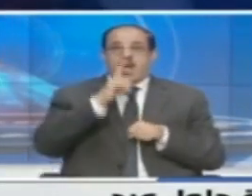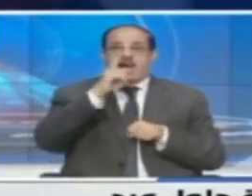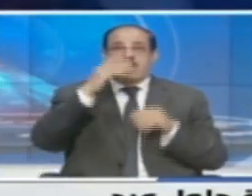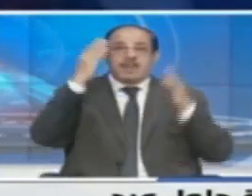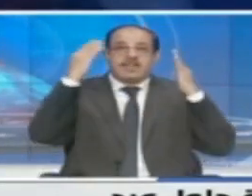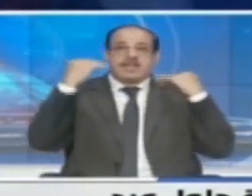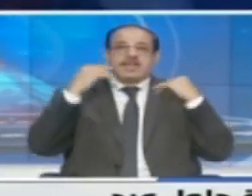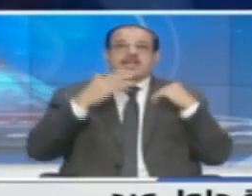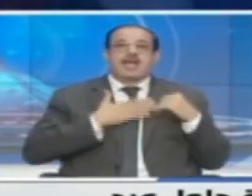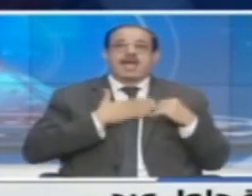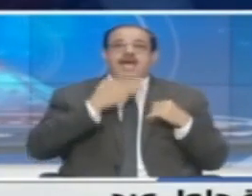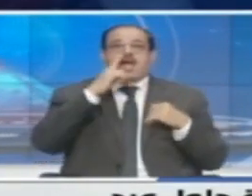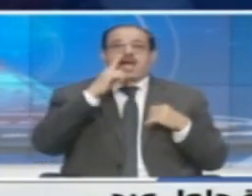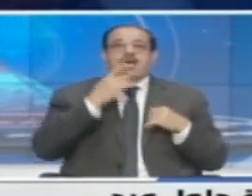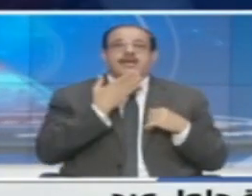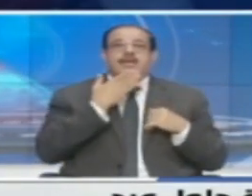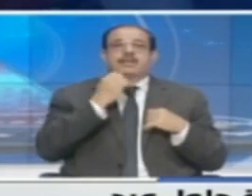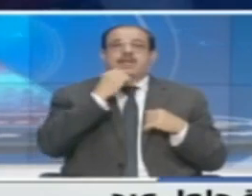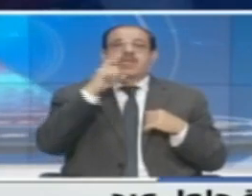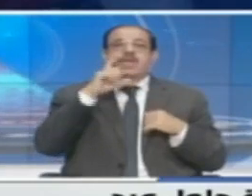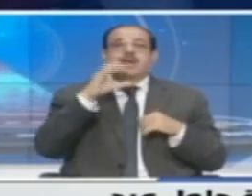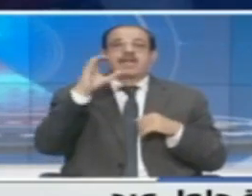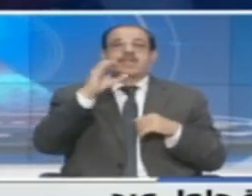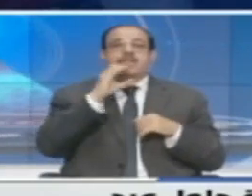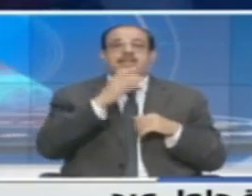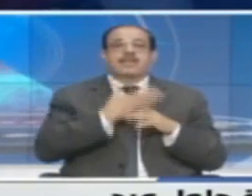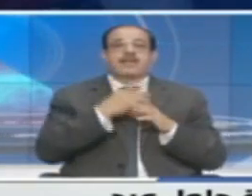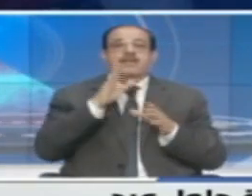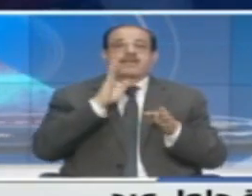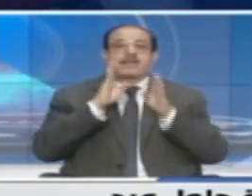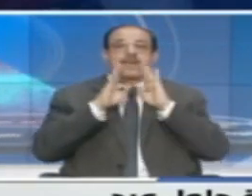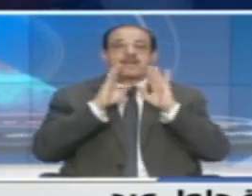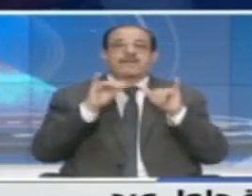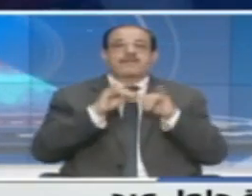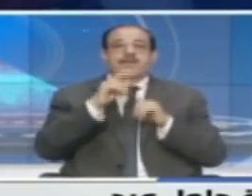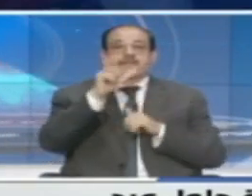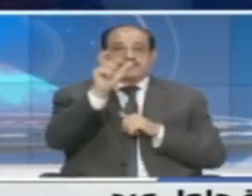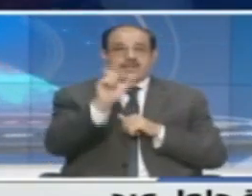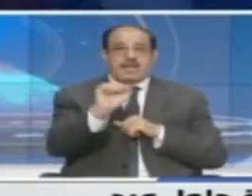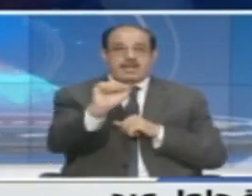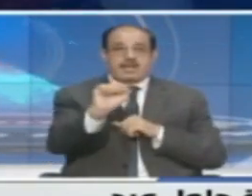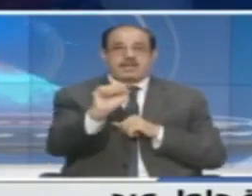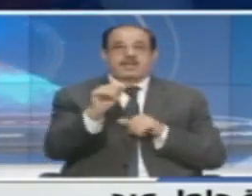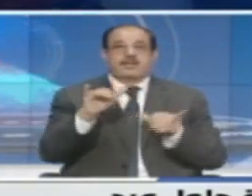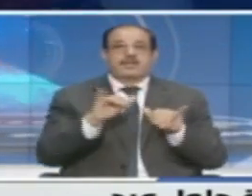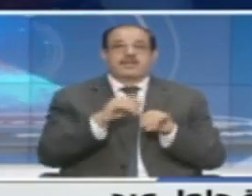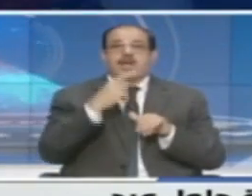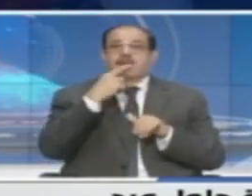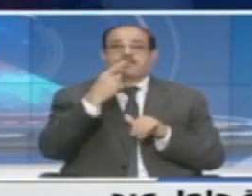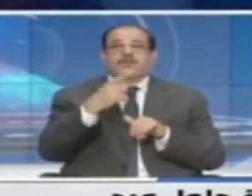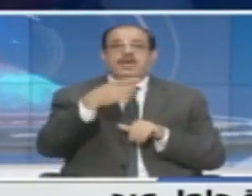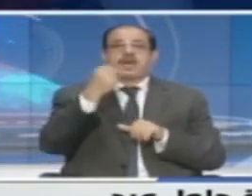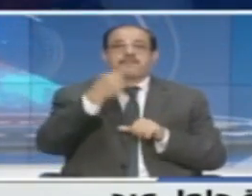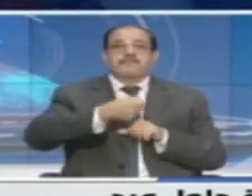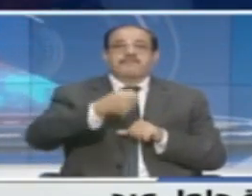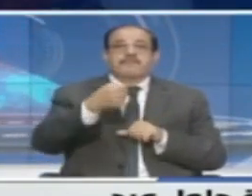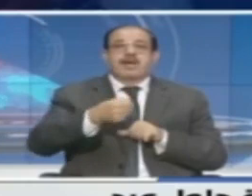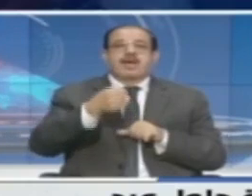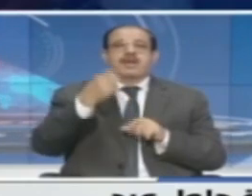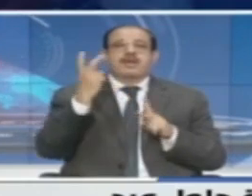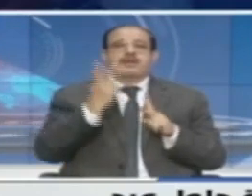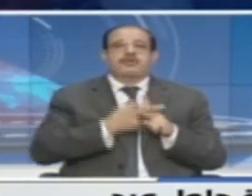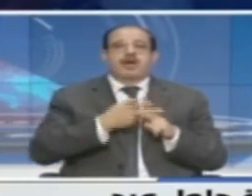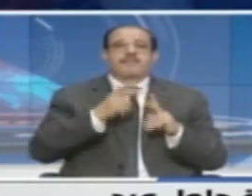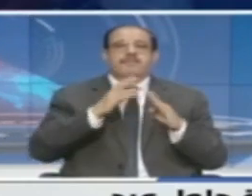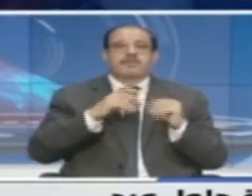الأضحى المبارك. وقالت السيدة انتصار السيسي في تدوينة على صفحتها الشخصية على مواقع التواصل الاجتماعي: أهنئ